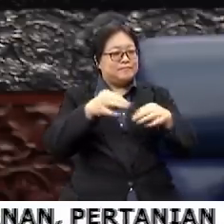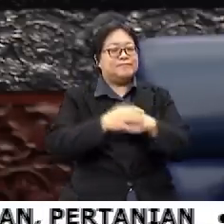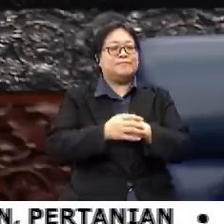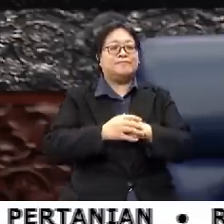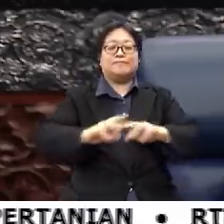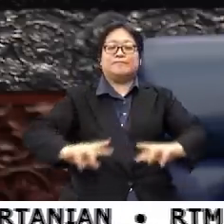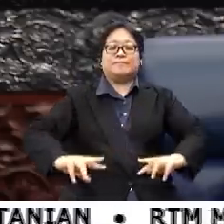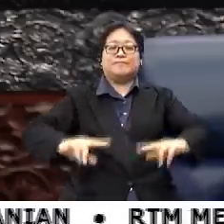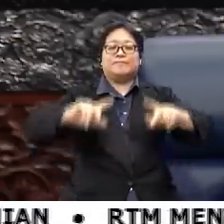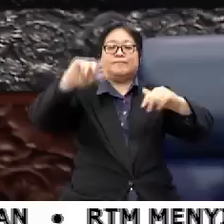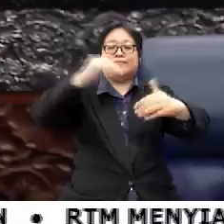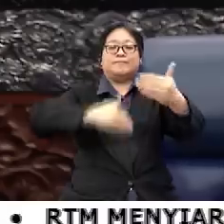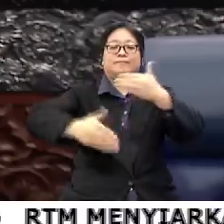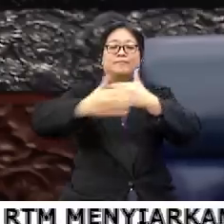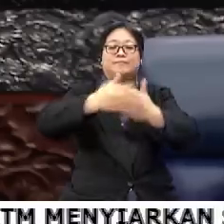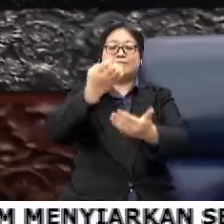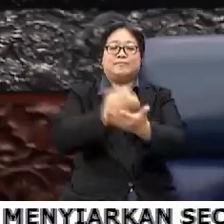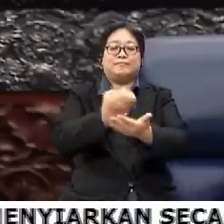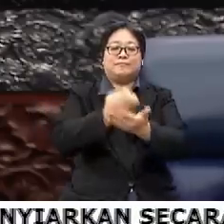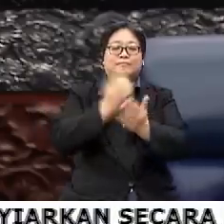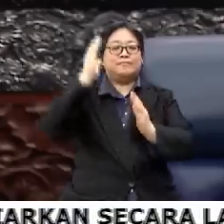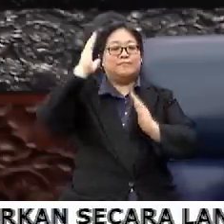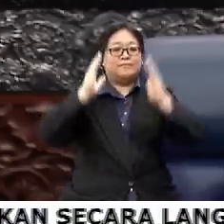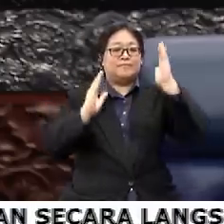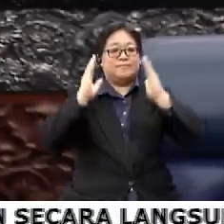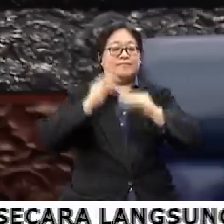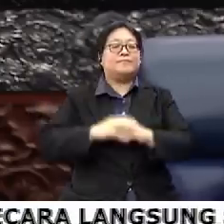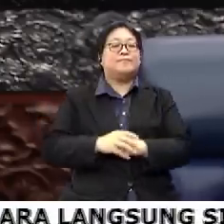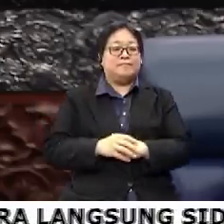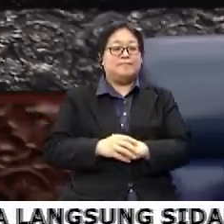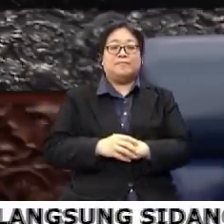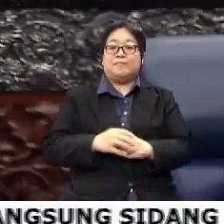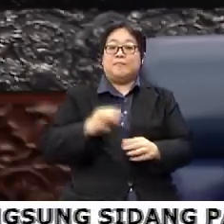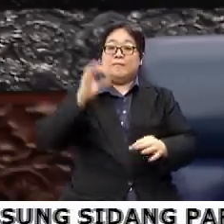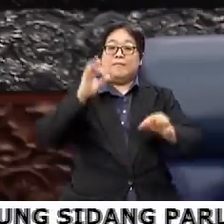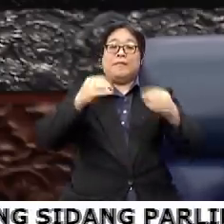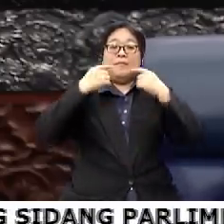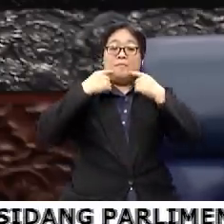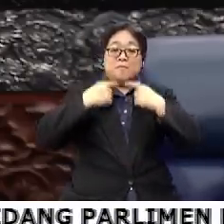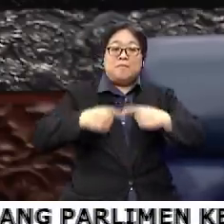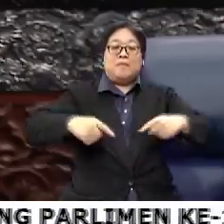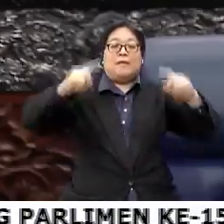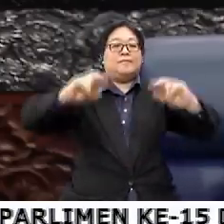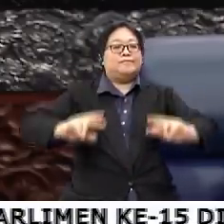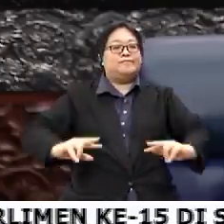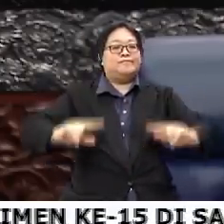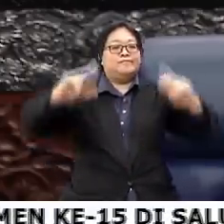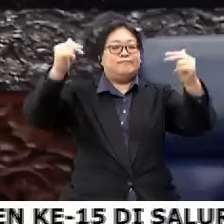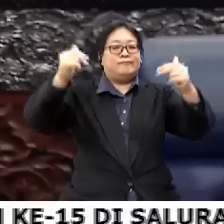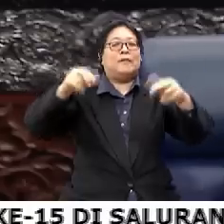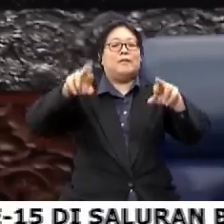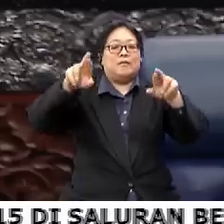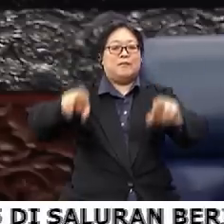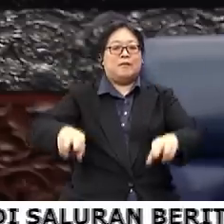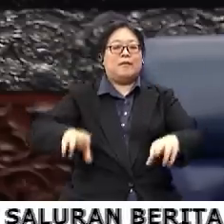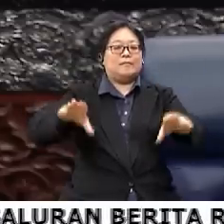pemulihan ekonomi negara. Apabila ekonomi negara berjaya dipulihkan, maka rakyatlah yang akan